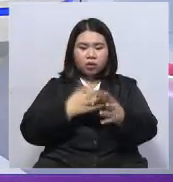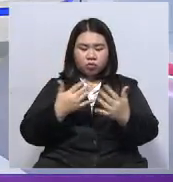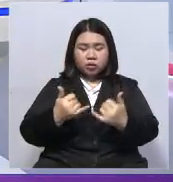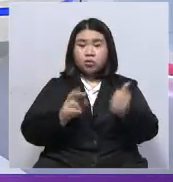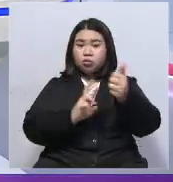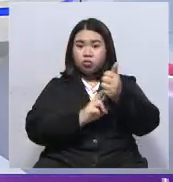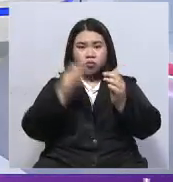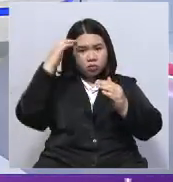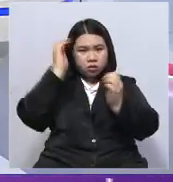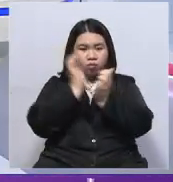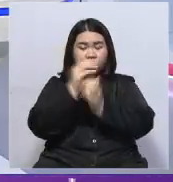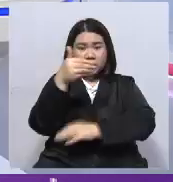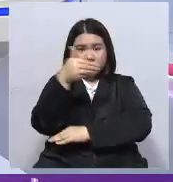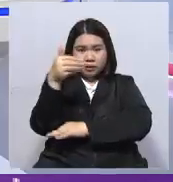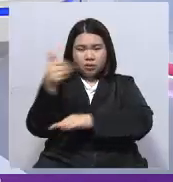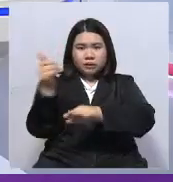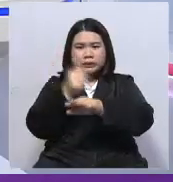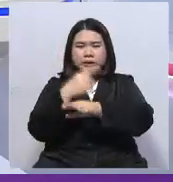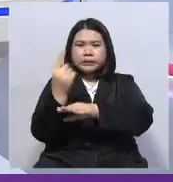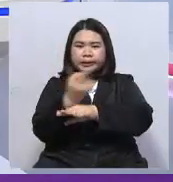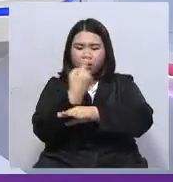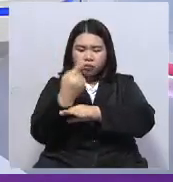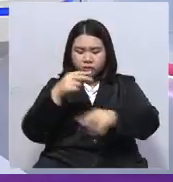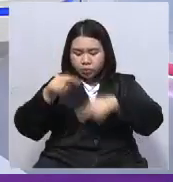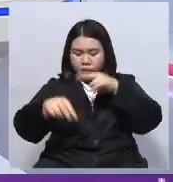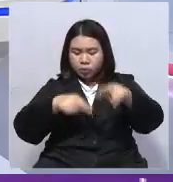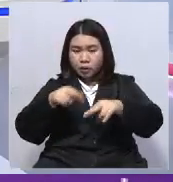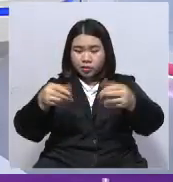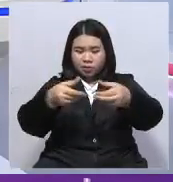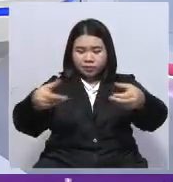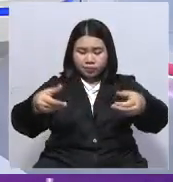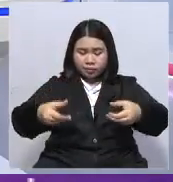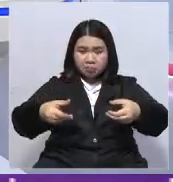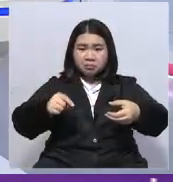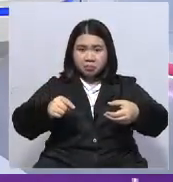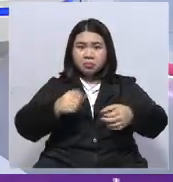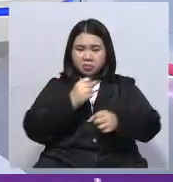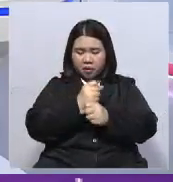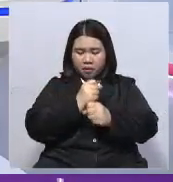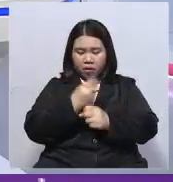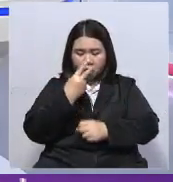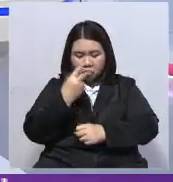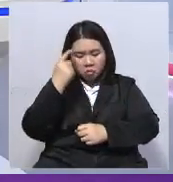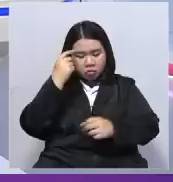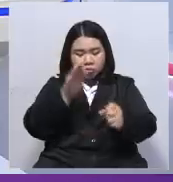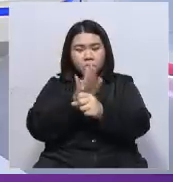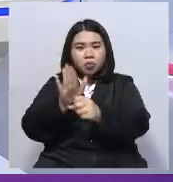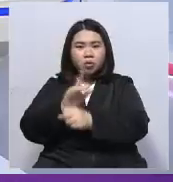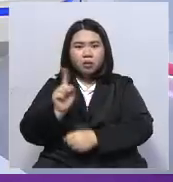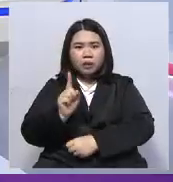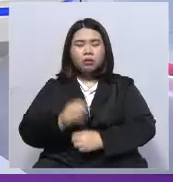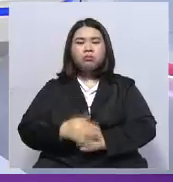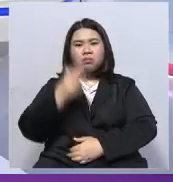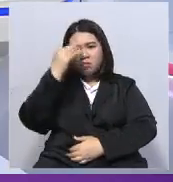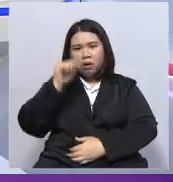แห่งชาตินะคะเดินทางด้วยเฮลิคอปเตอร์ลงพื้นที่ตรวจสอบสำนวนคดีด้วยตัวเองเพื่อความรอบคอบของคดีเนื่องจากว่าผู้ต้